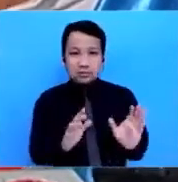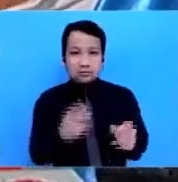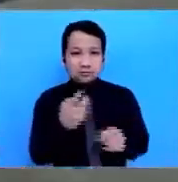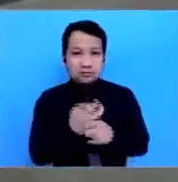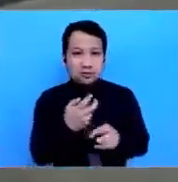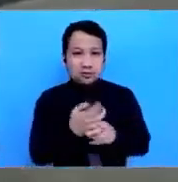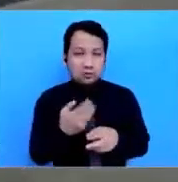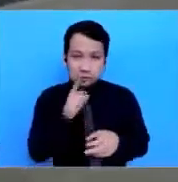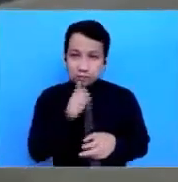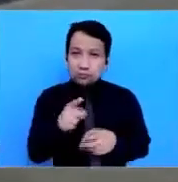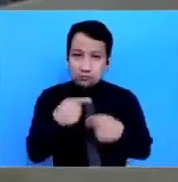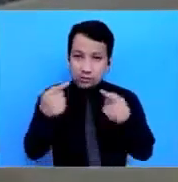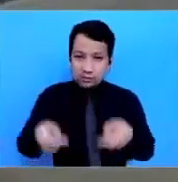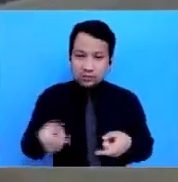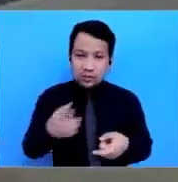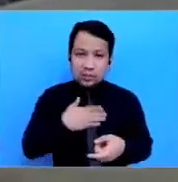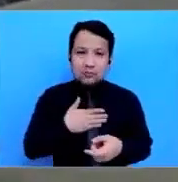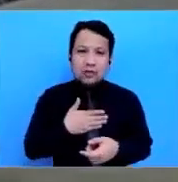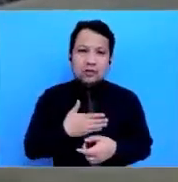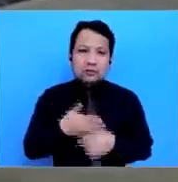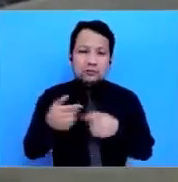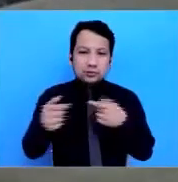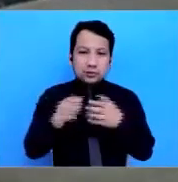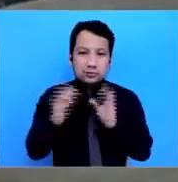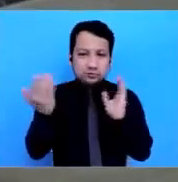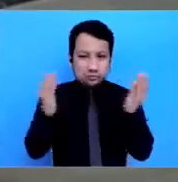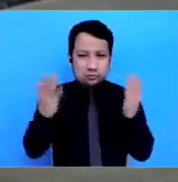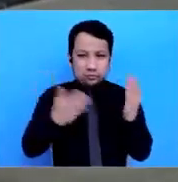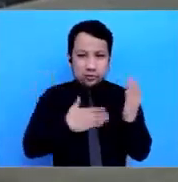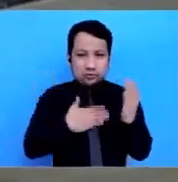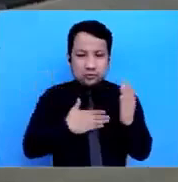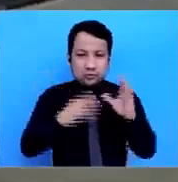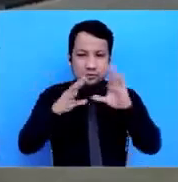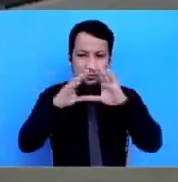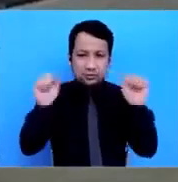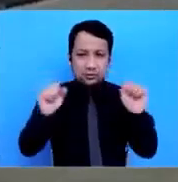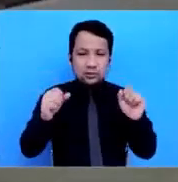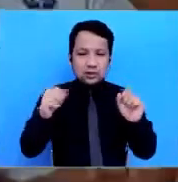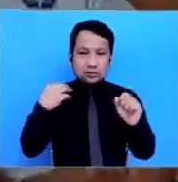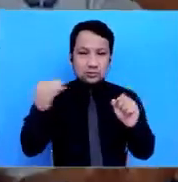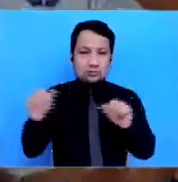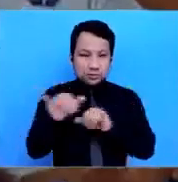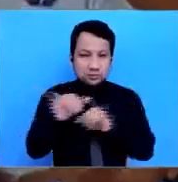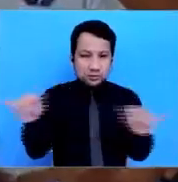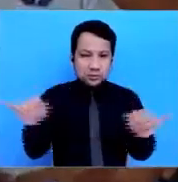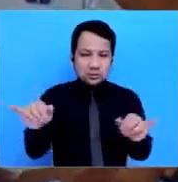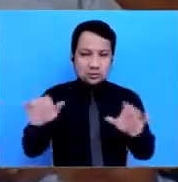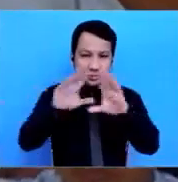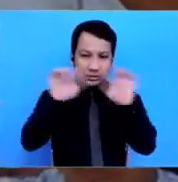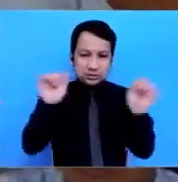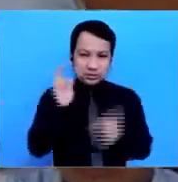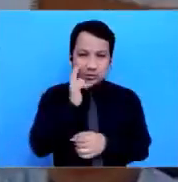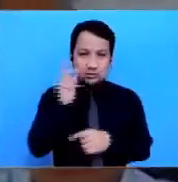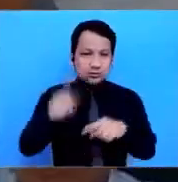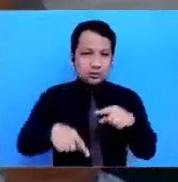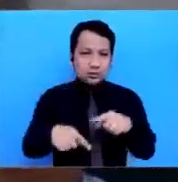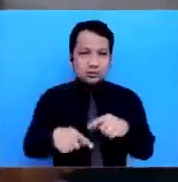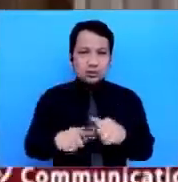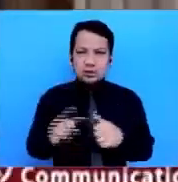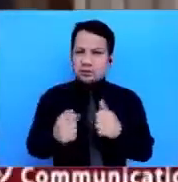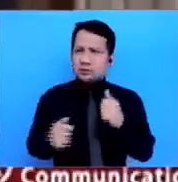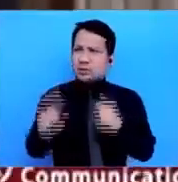ko. Inihalin tulad din ni Yorme ang kanyang presidential run kay Pangulong Duterte na ani ay hindi rin nanguna noon sa